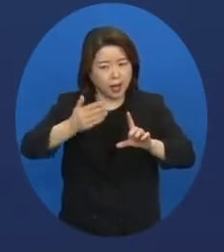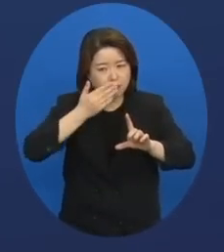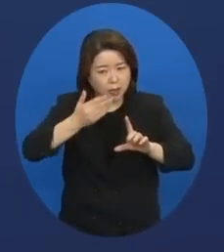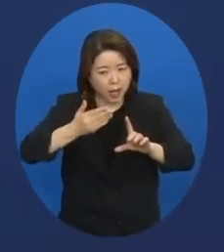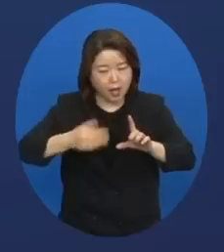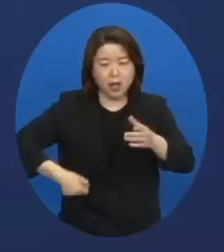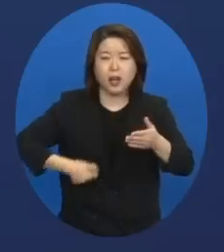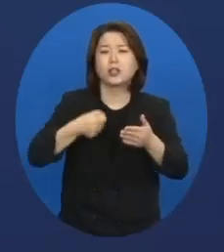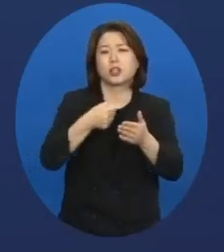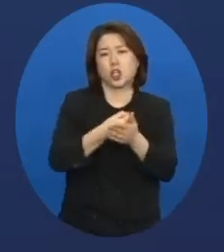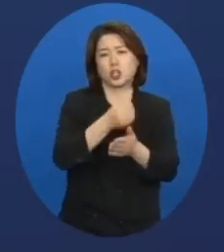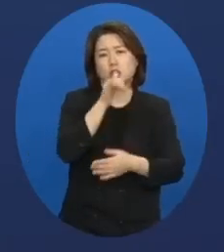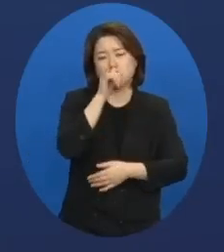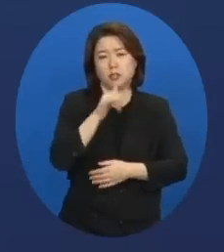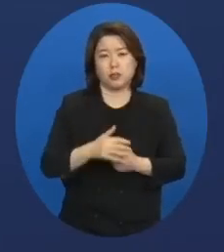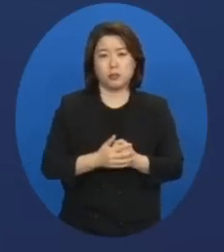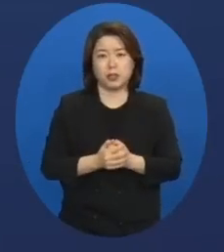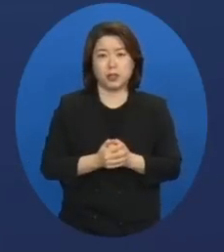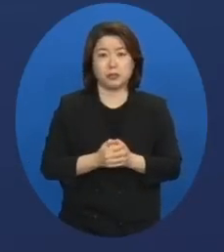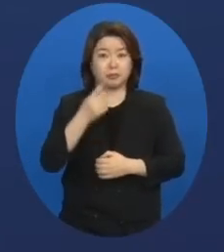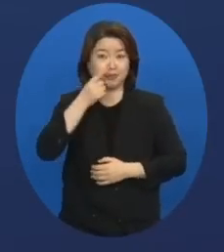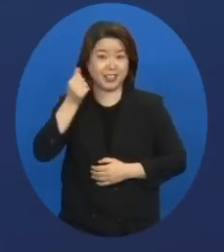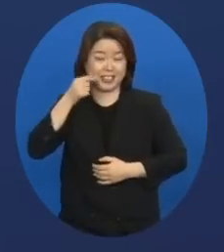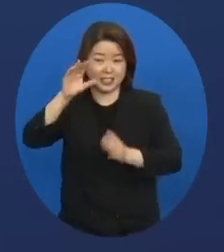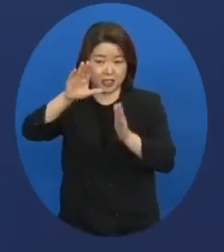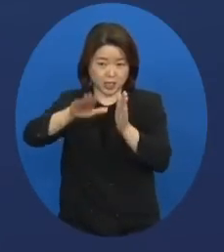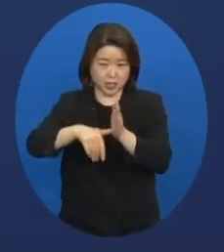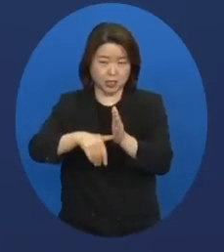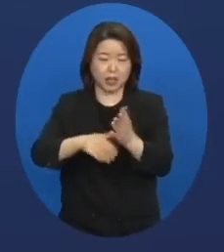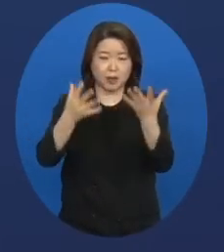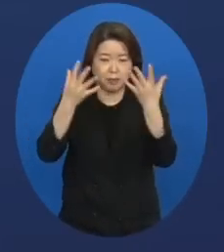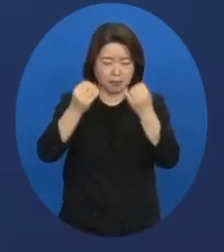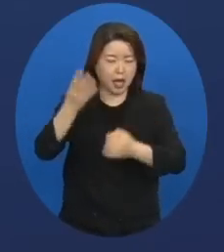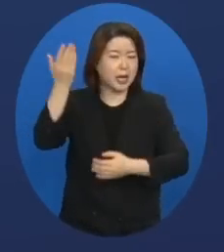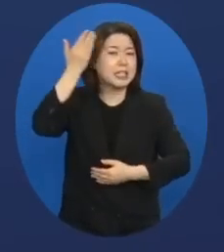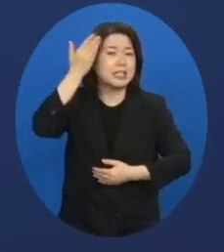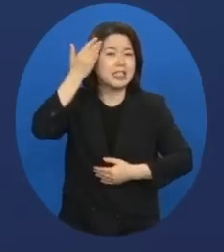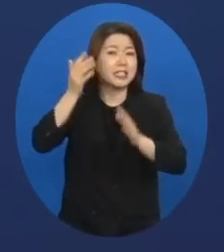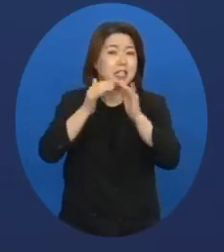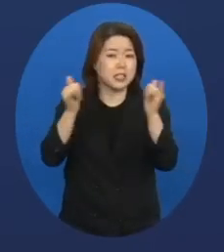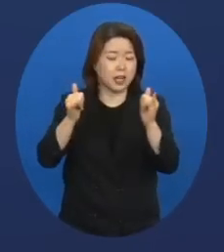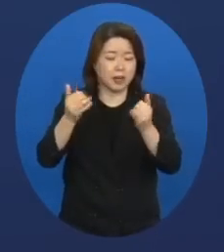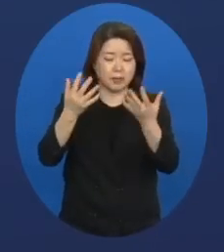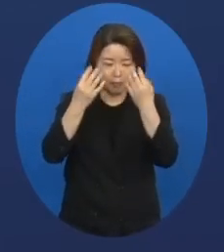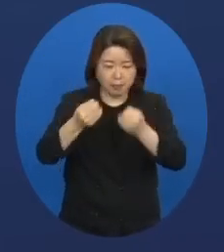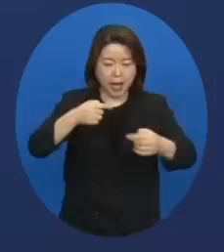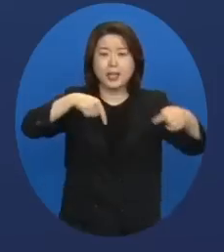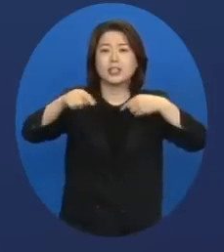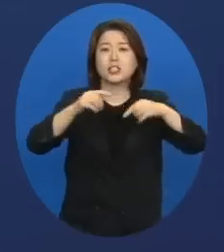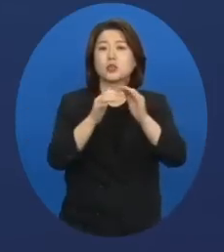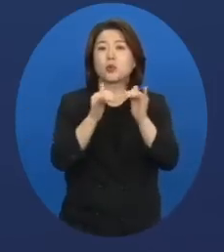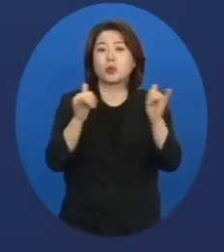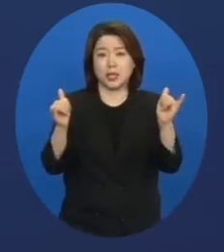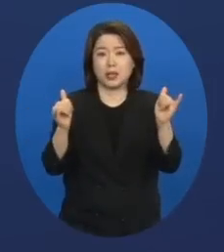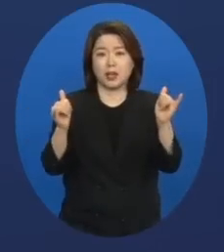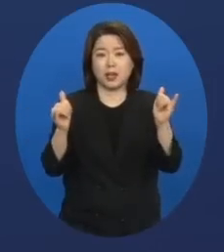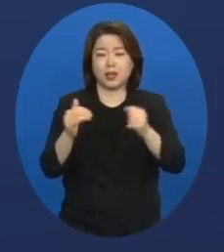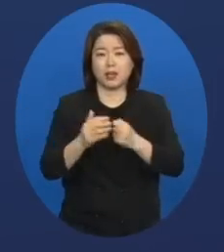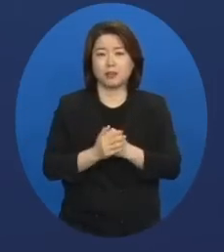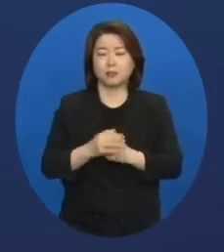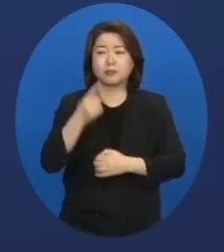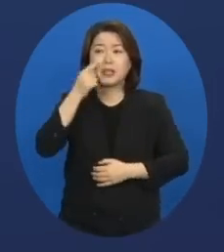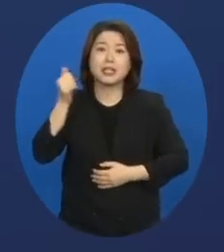결정합니다. 일제시대 때 많은 지식인들, 많은 지도자들이 일제